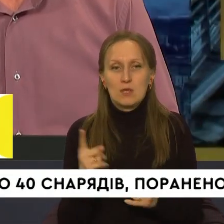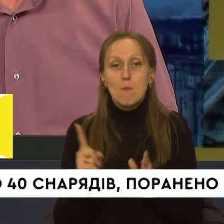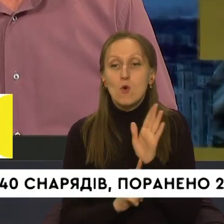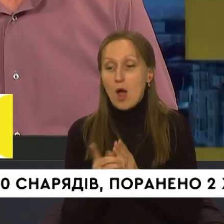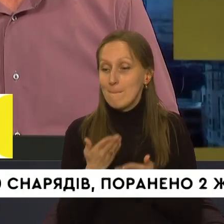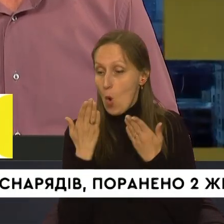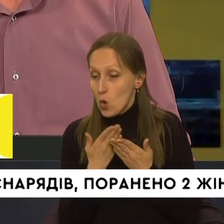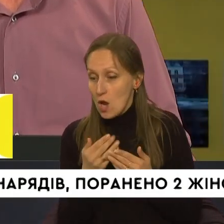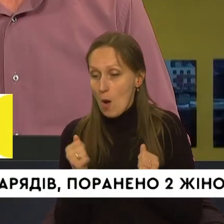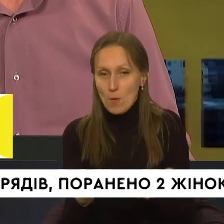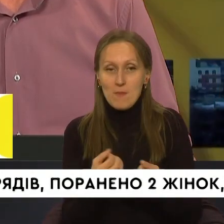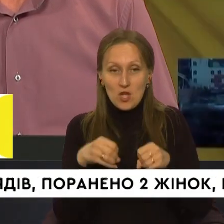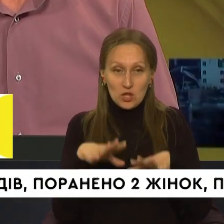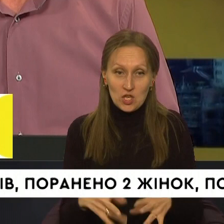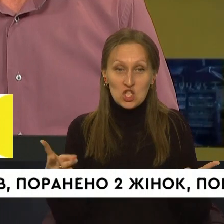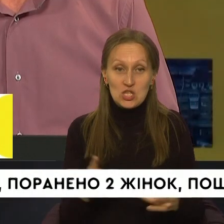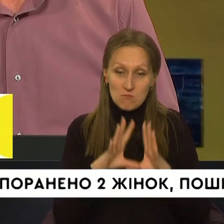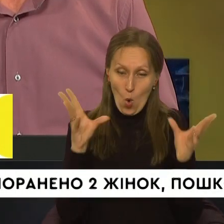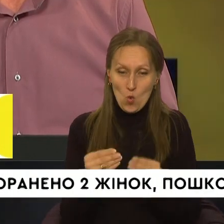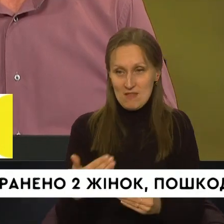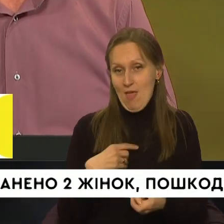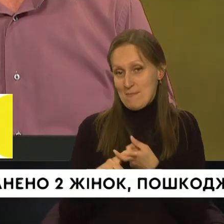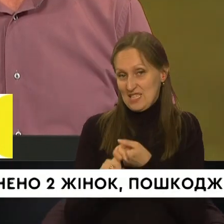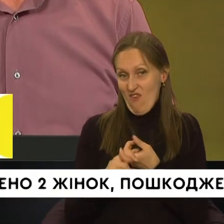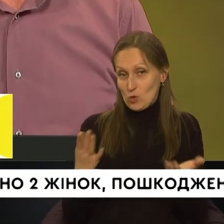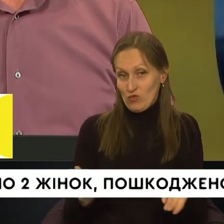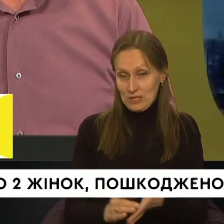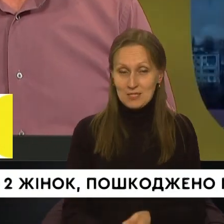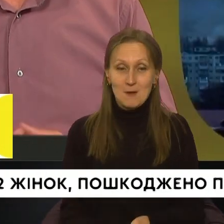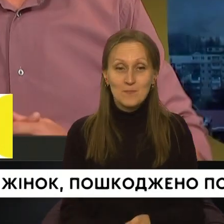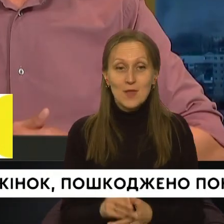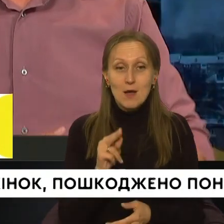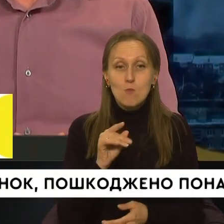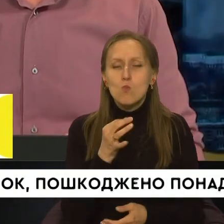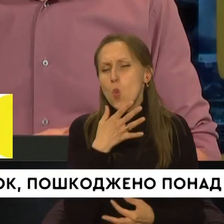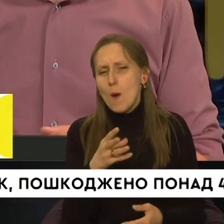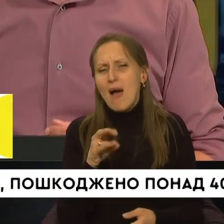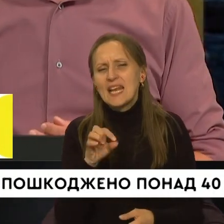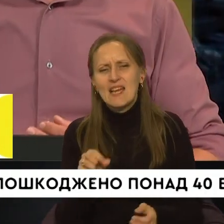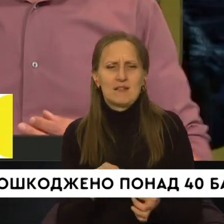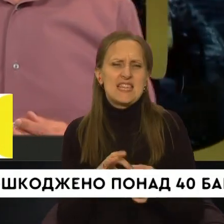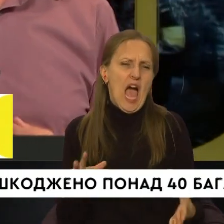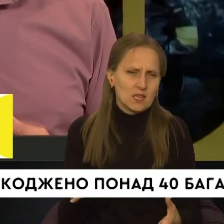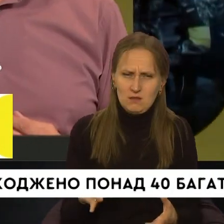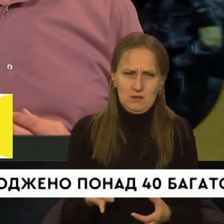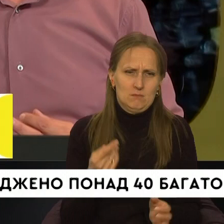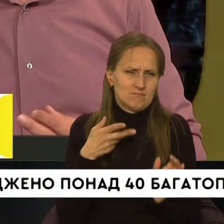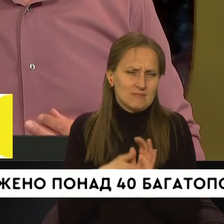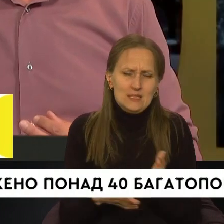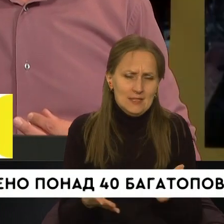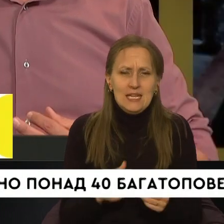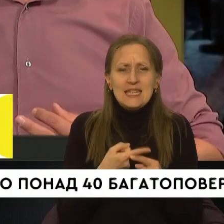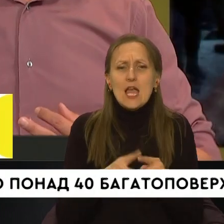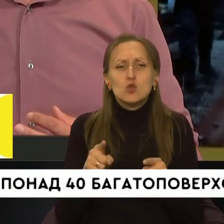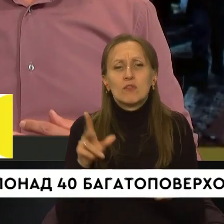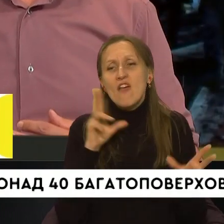спочатку прочитати, а потім приймати рішення, чи треба взагалі з нами зв'язуватися. Будь-чим, магнітними, ядерними. Вони те, що